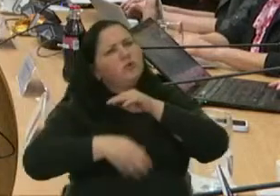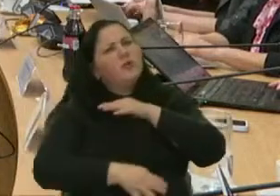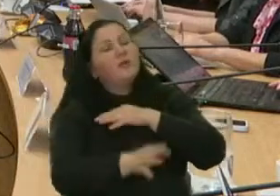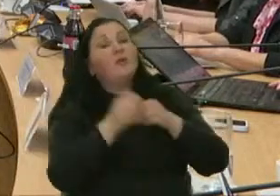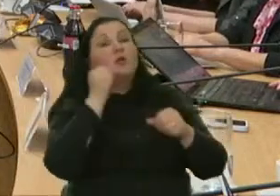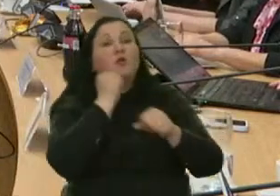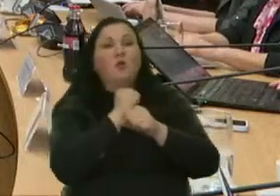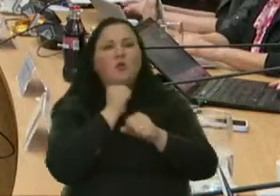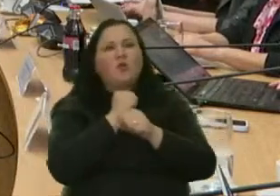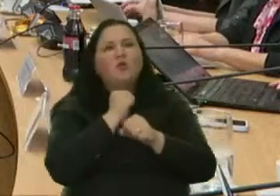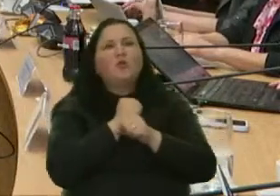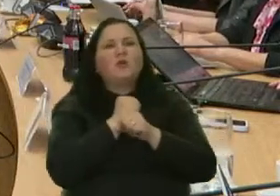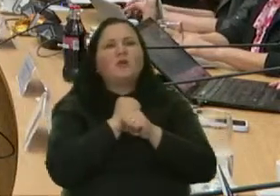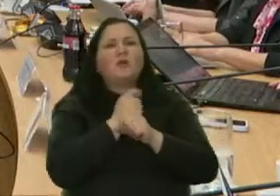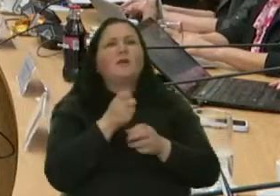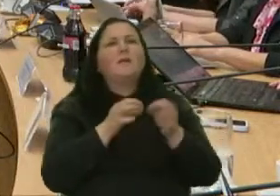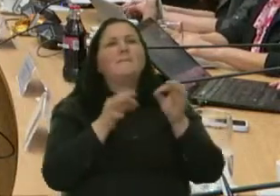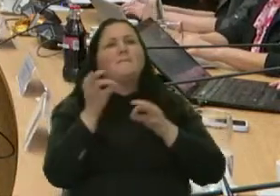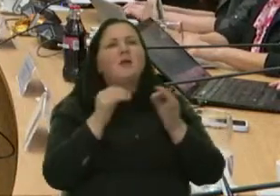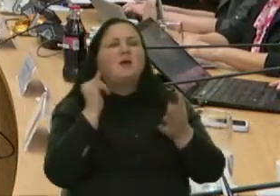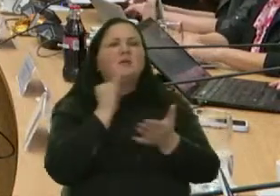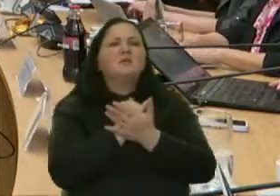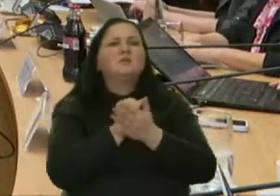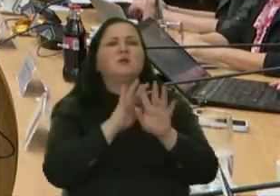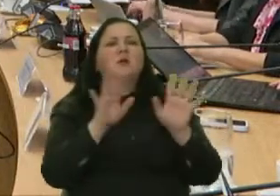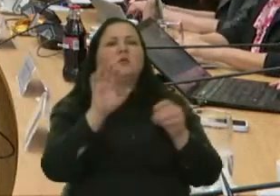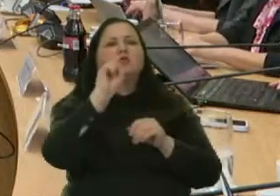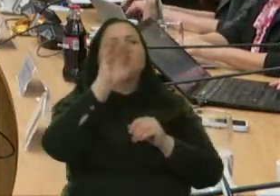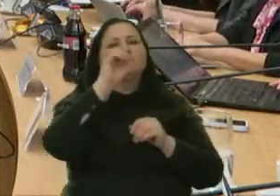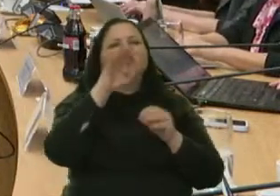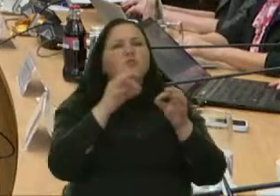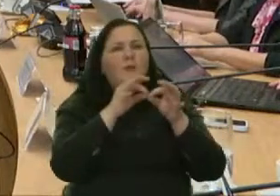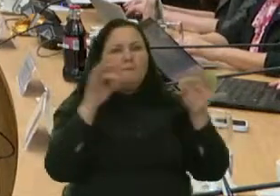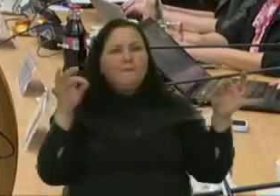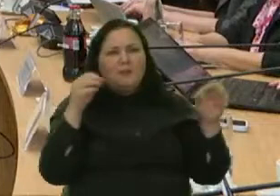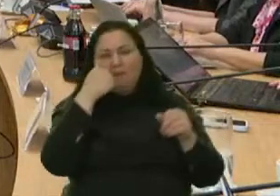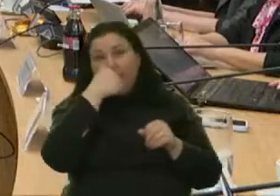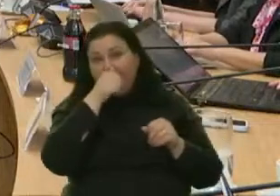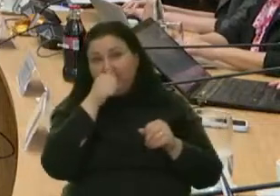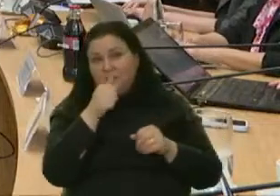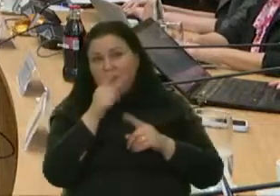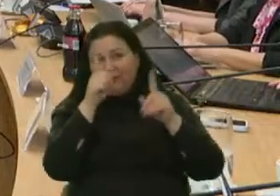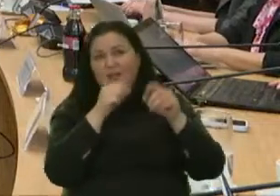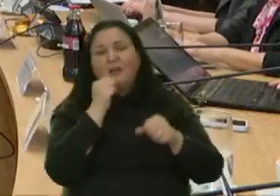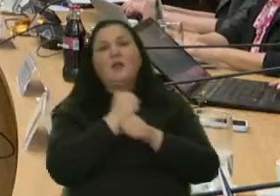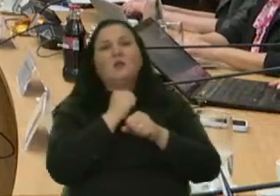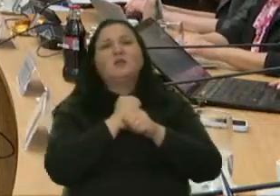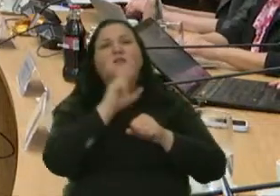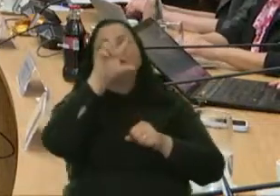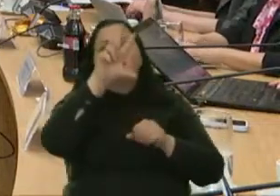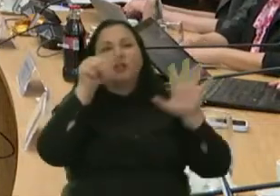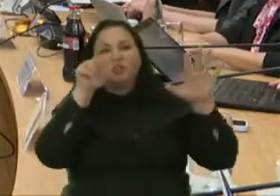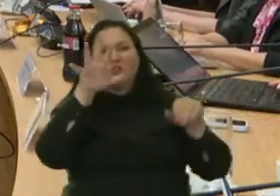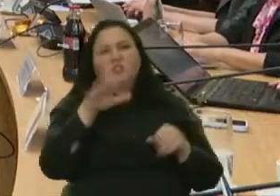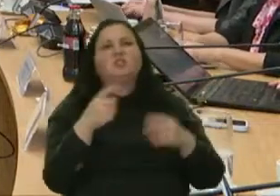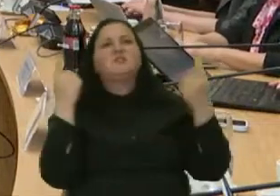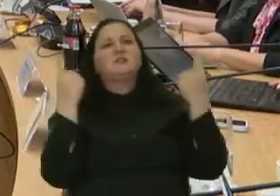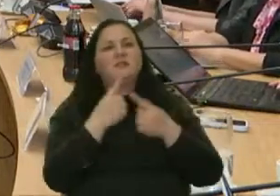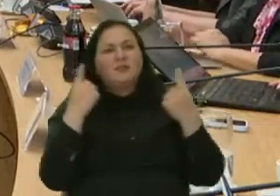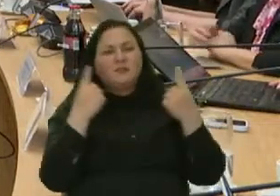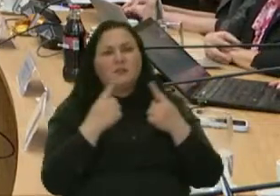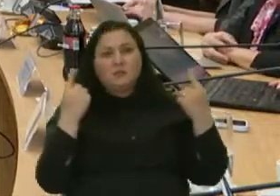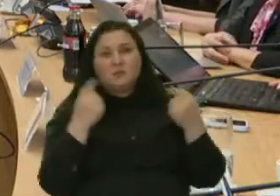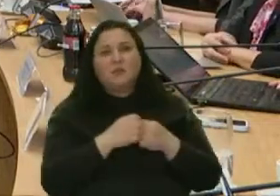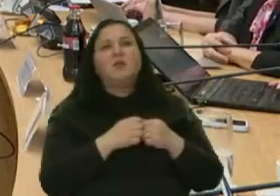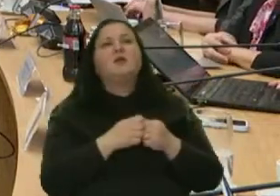lucrează în Practic în realitate cam cu 15 m pe zi Aia înseamnă că dacă vor lucra 365 de zile non non